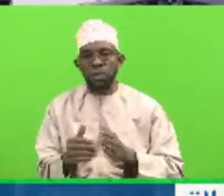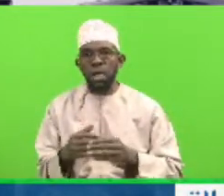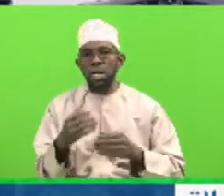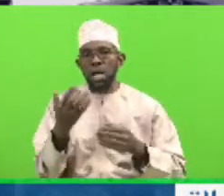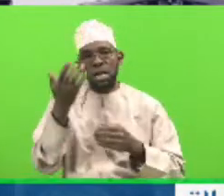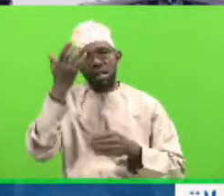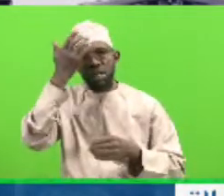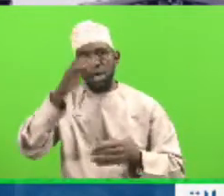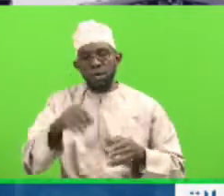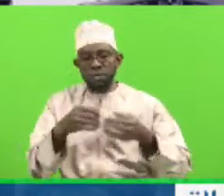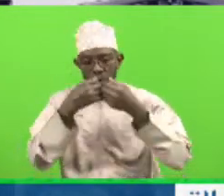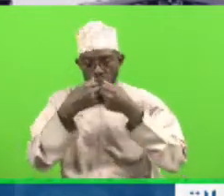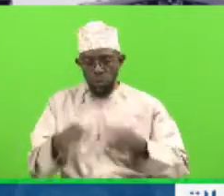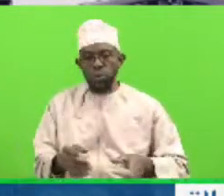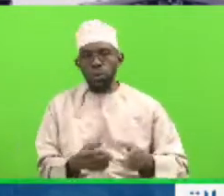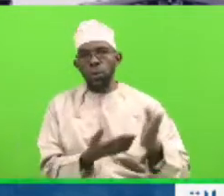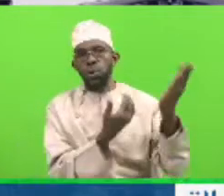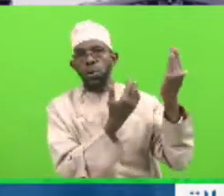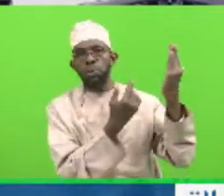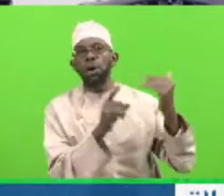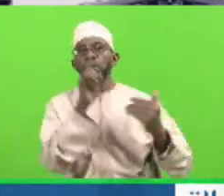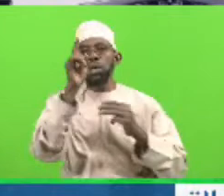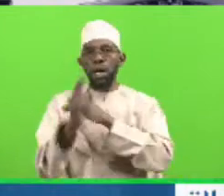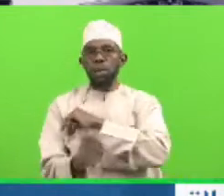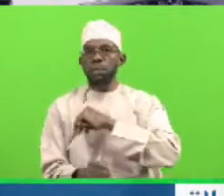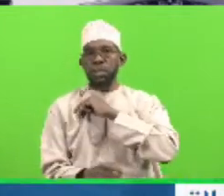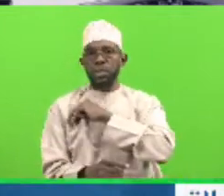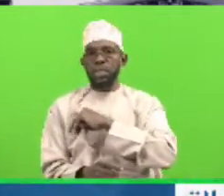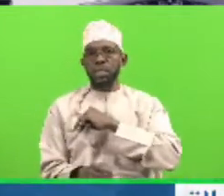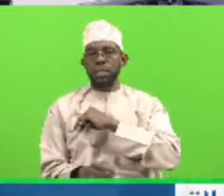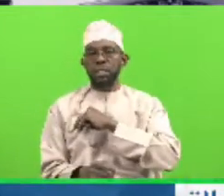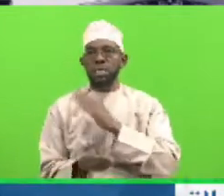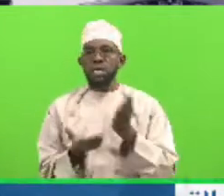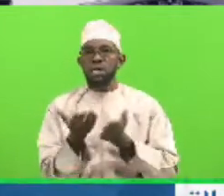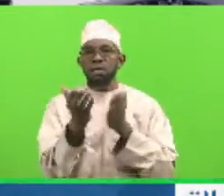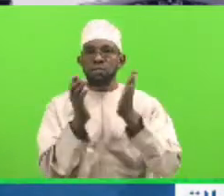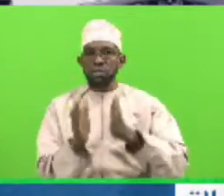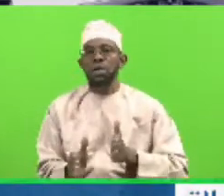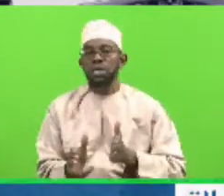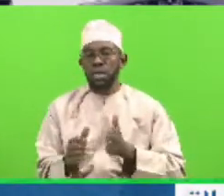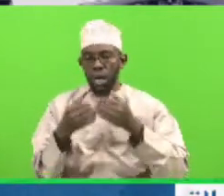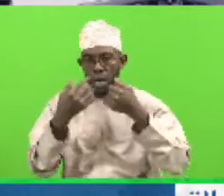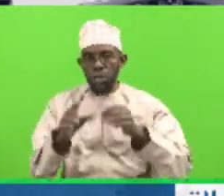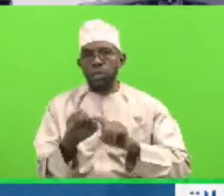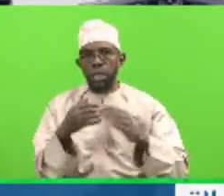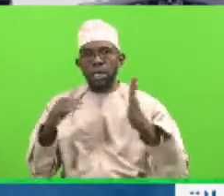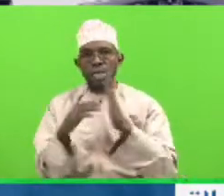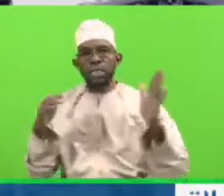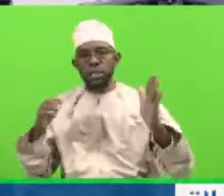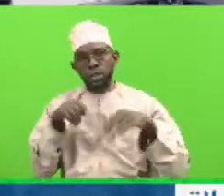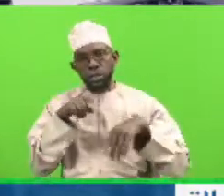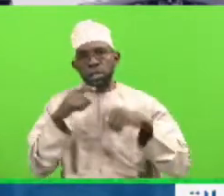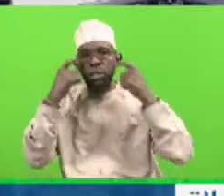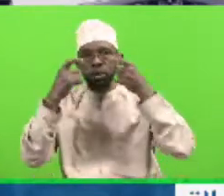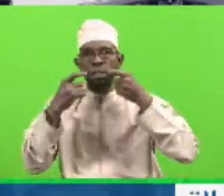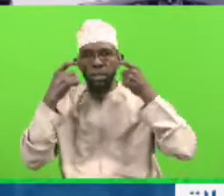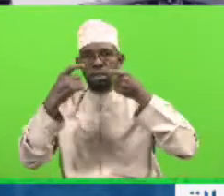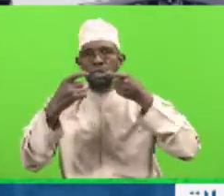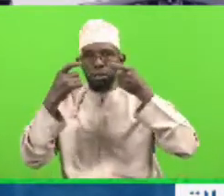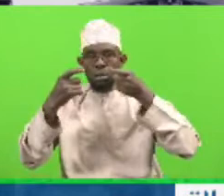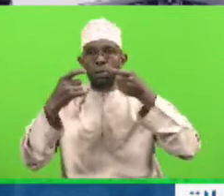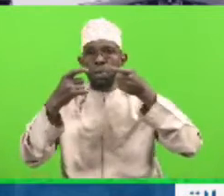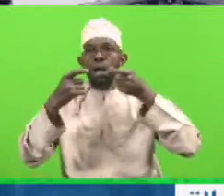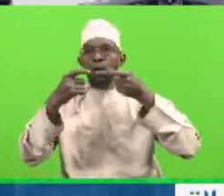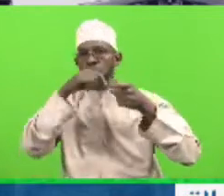لَا تَقْنَتُوا مِنْ رَحْمَةِ اللَّهِ. Oh, my servants who have transgressed against themselves by sinning,